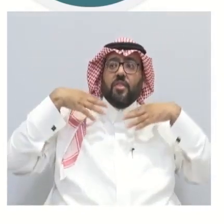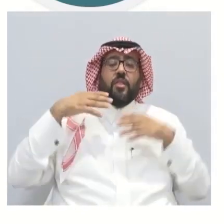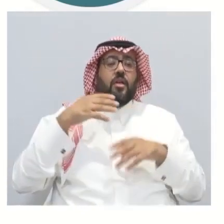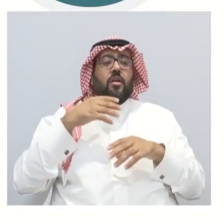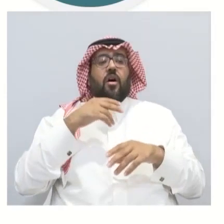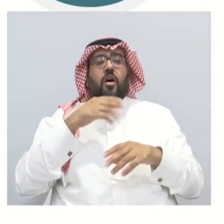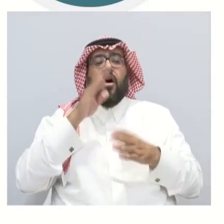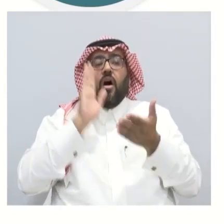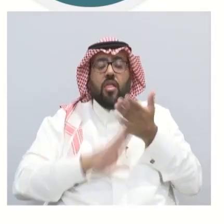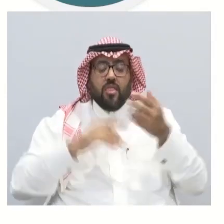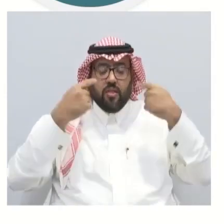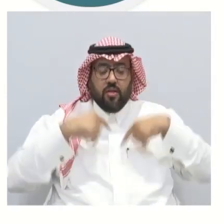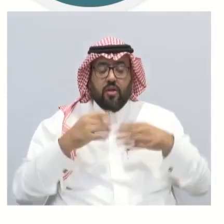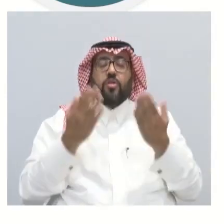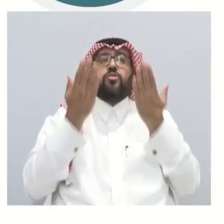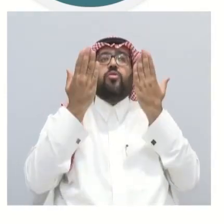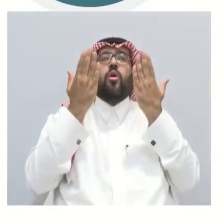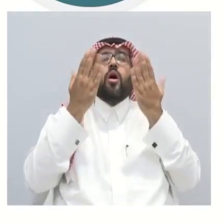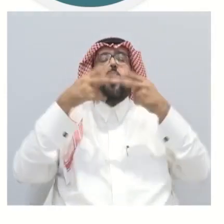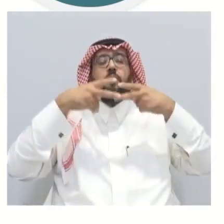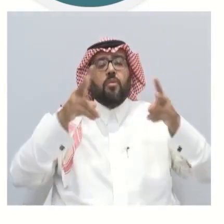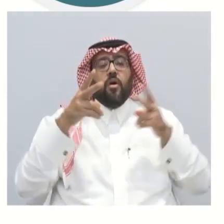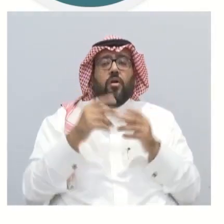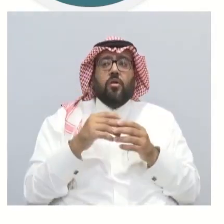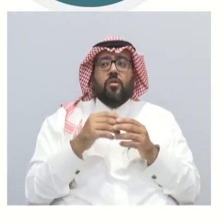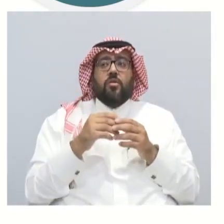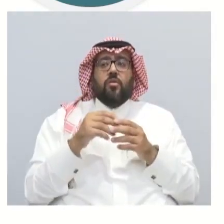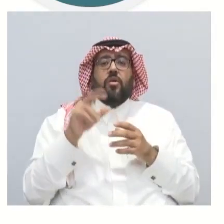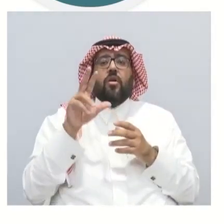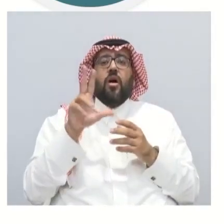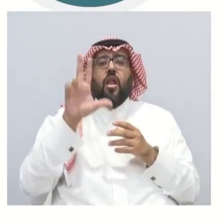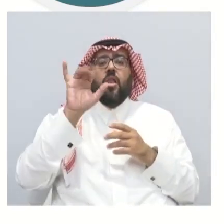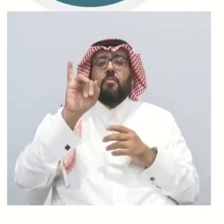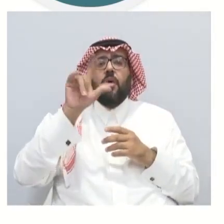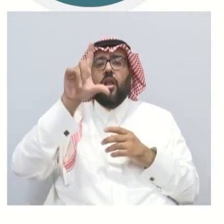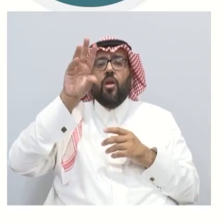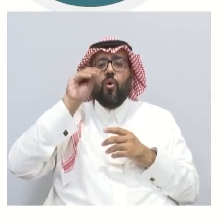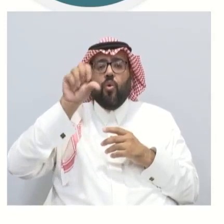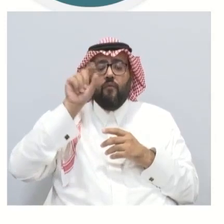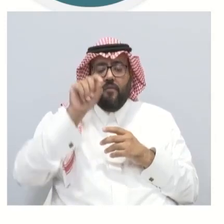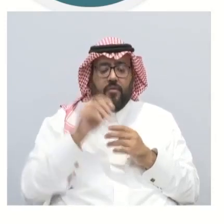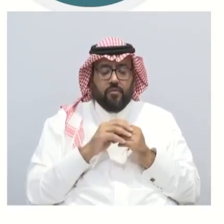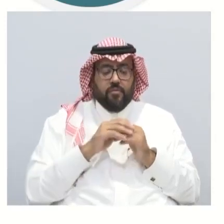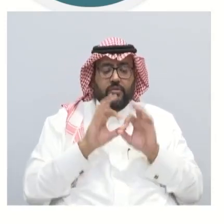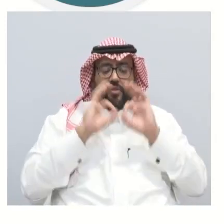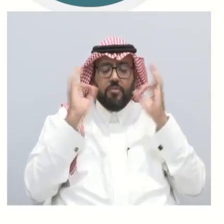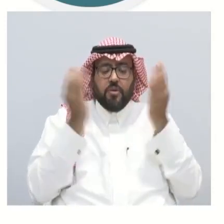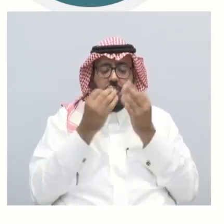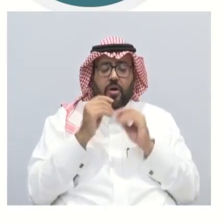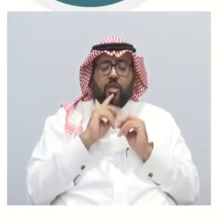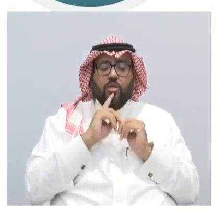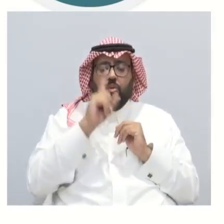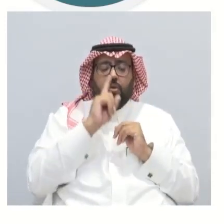المتفرد باجابه الدعاء واغاثه الملهوفين وهذا كله متعلق